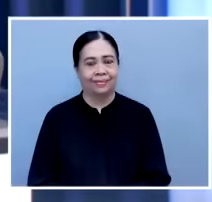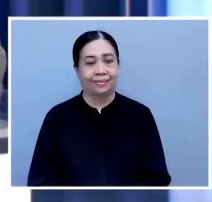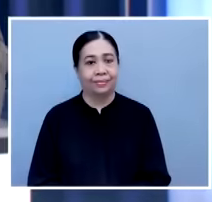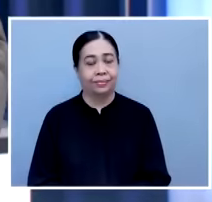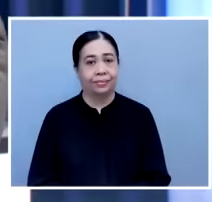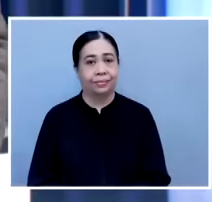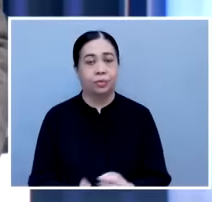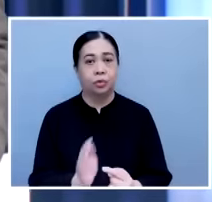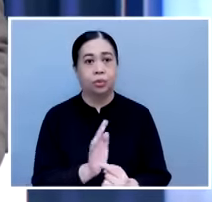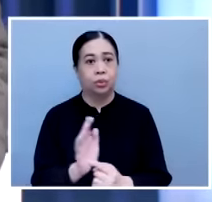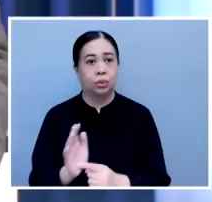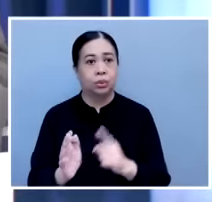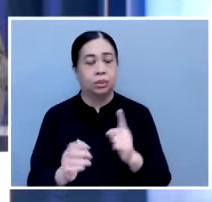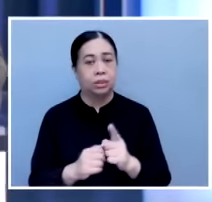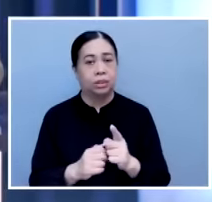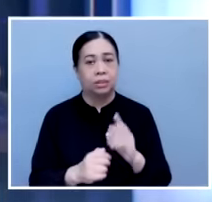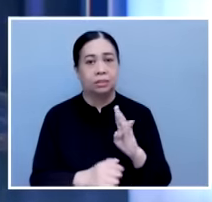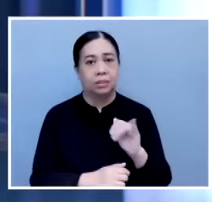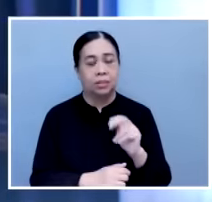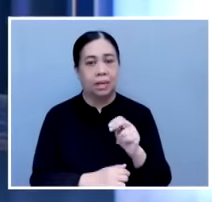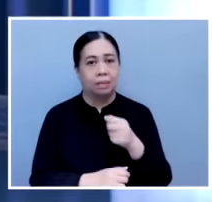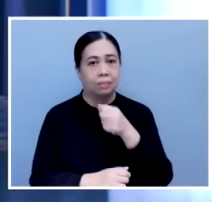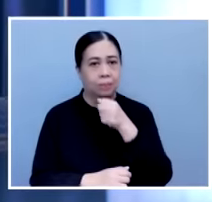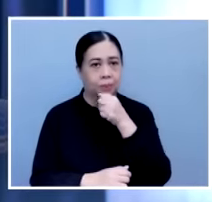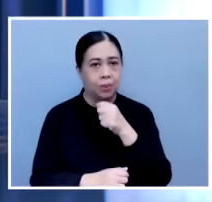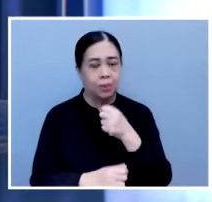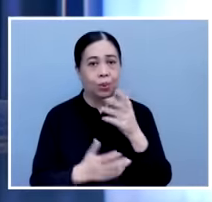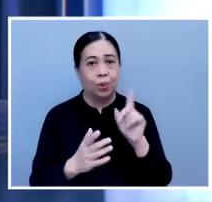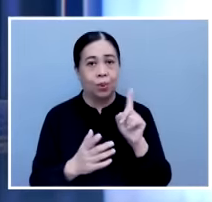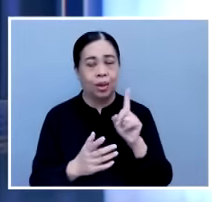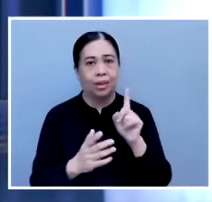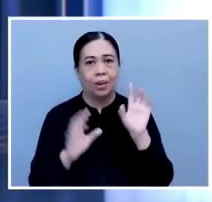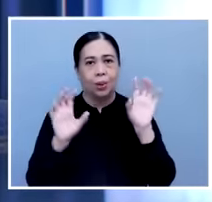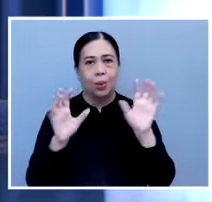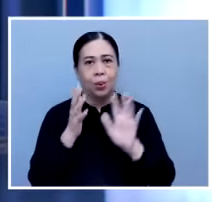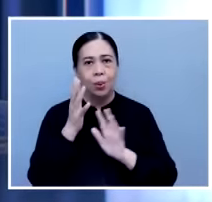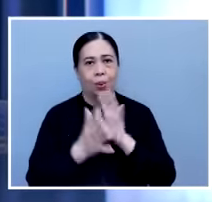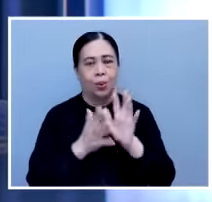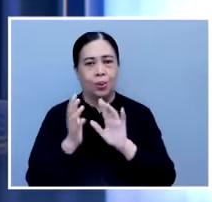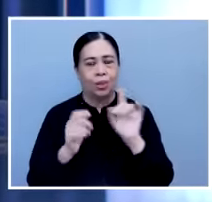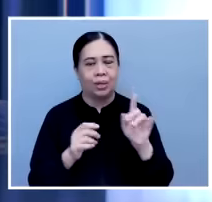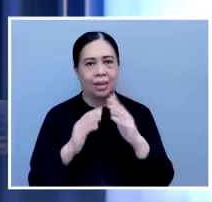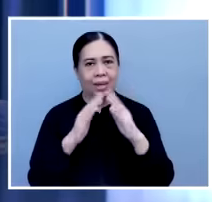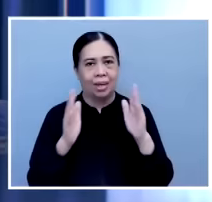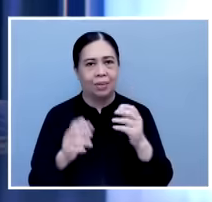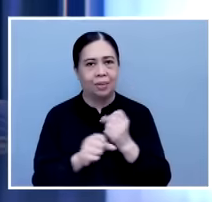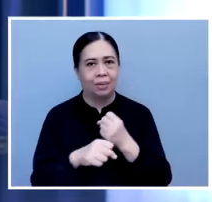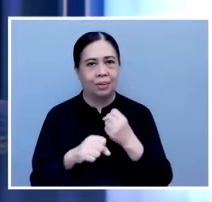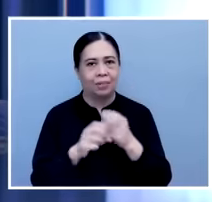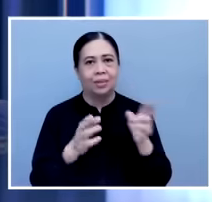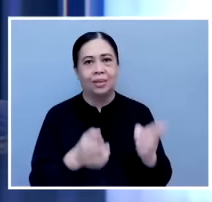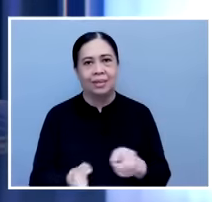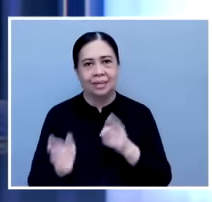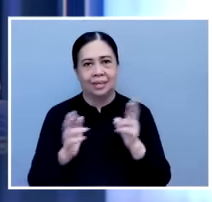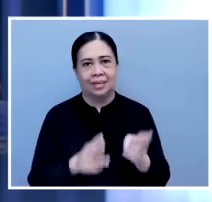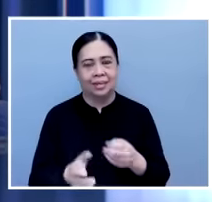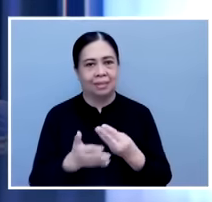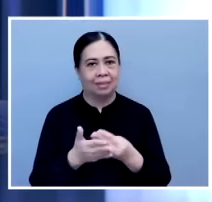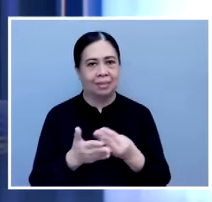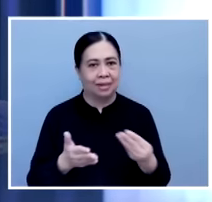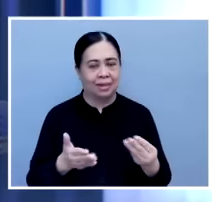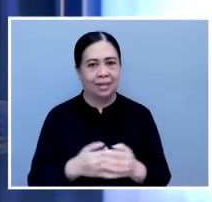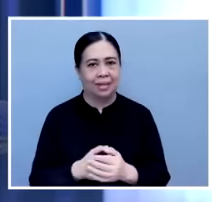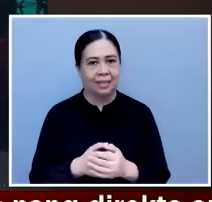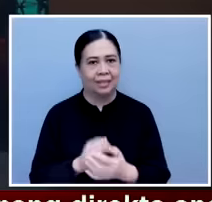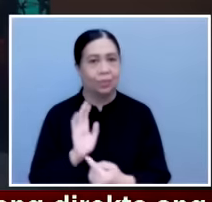Ibinida ng isang bayang patroller ang Halloween decoration sa kanilang bahay na gawa sa mga recycled materials.